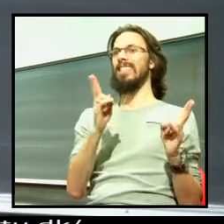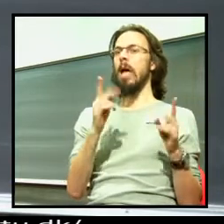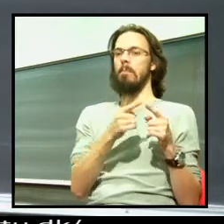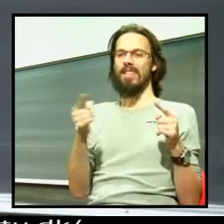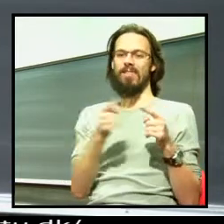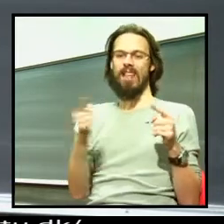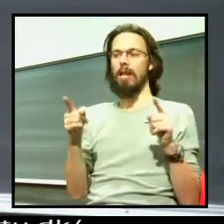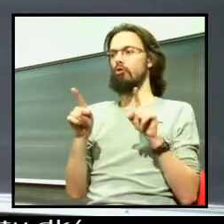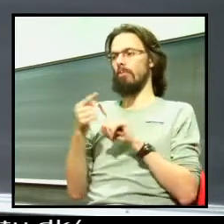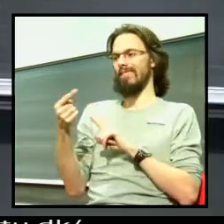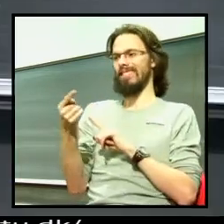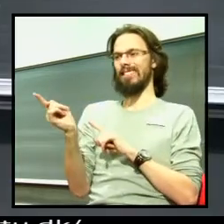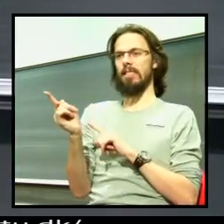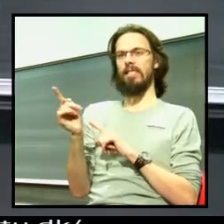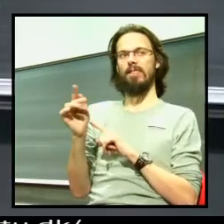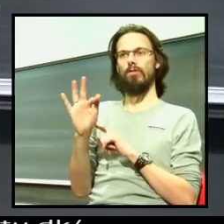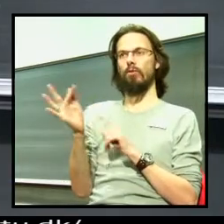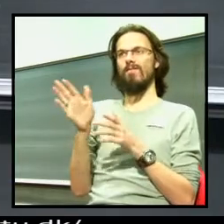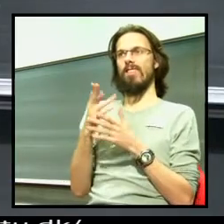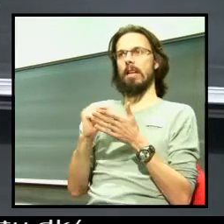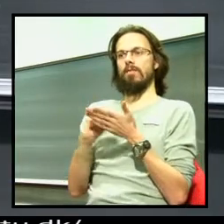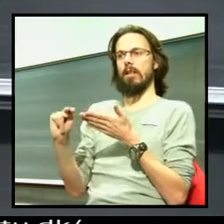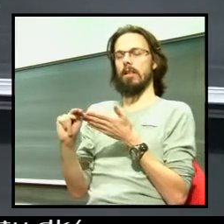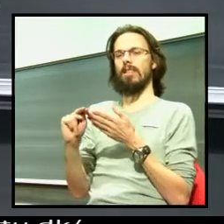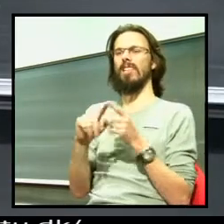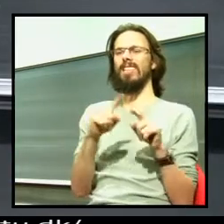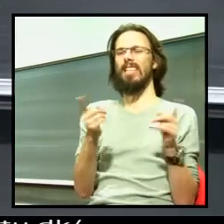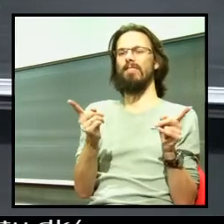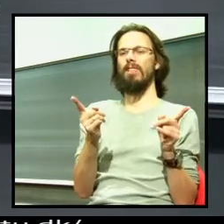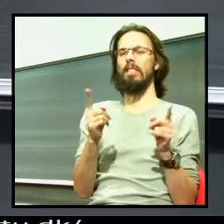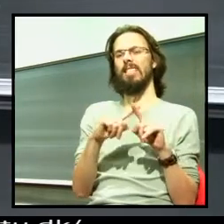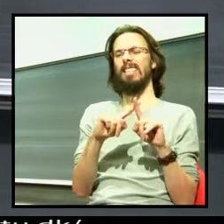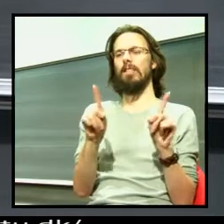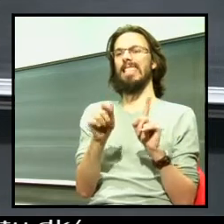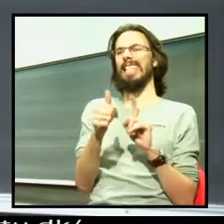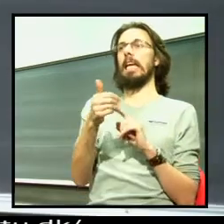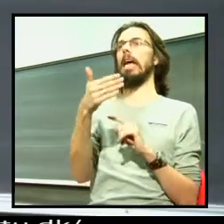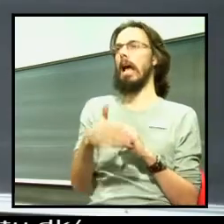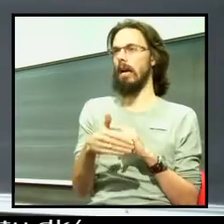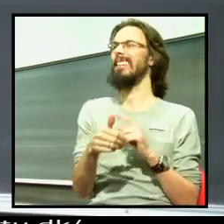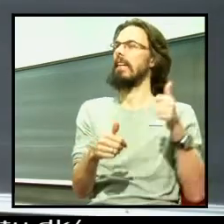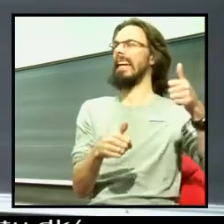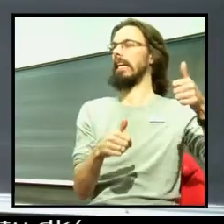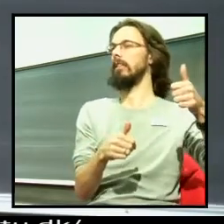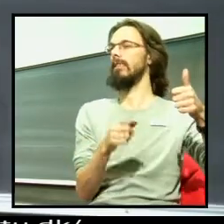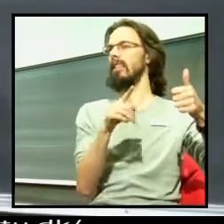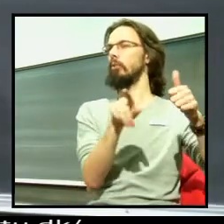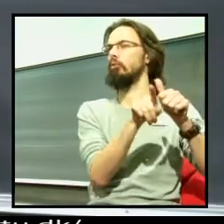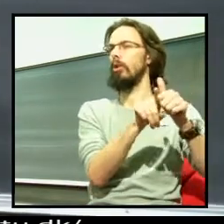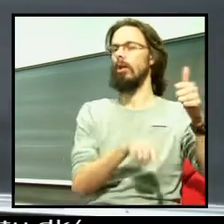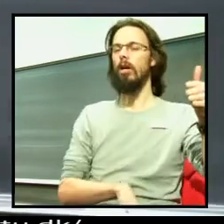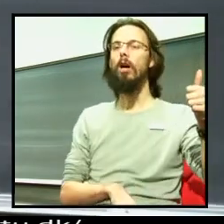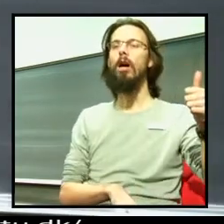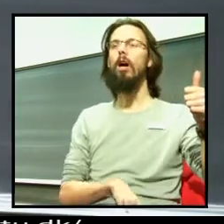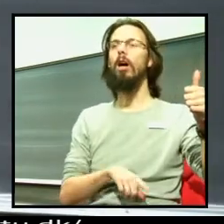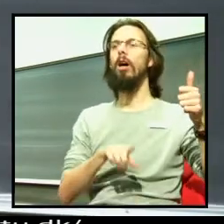de her funktioner er defineret. Den skal kunne differentieres én gang, det er det, et-tallet står for. Og at den afledes